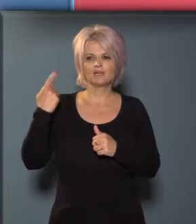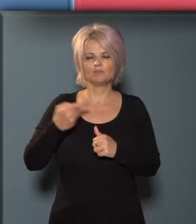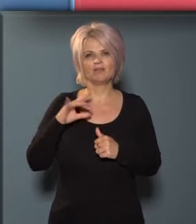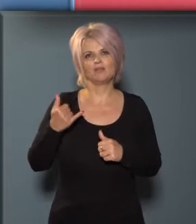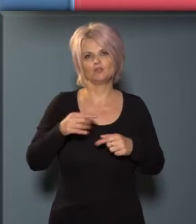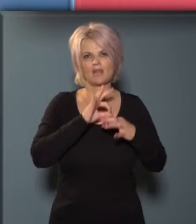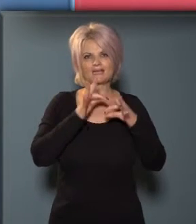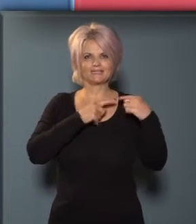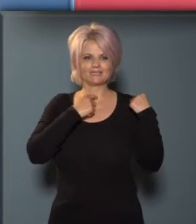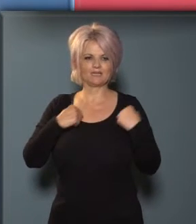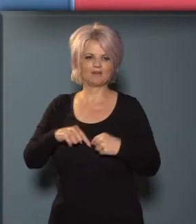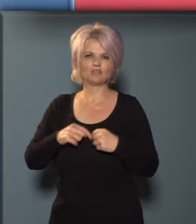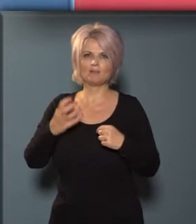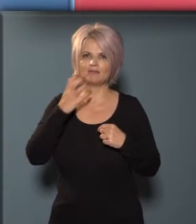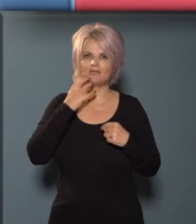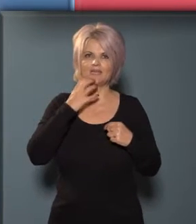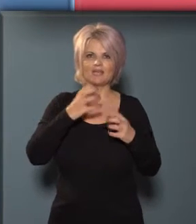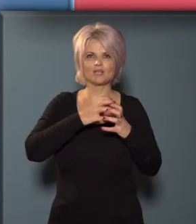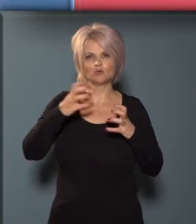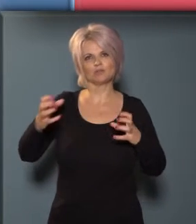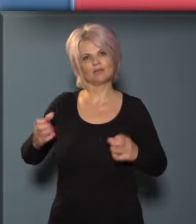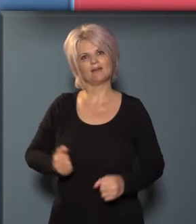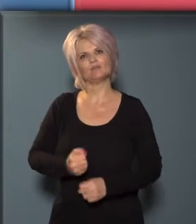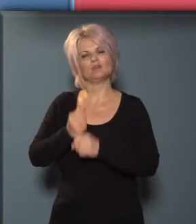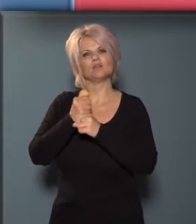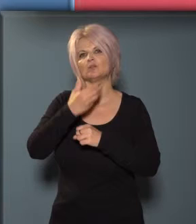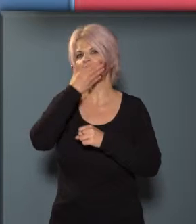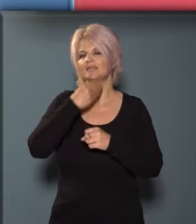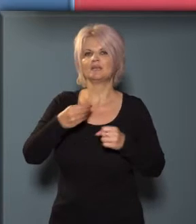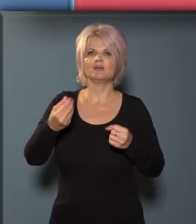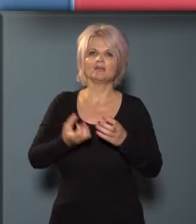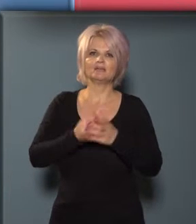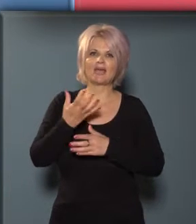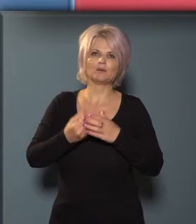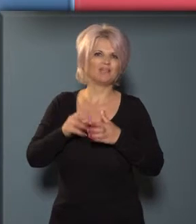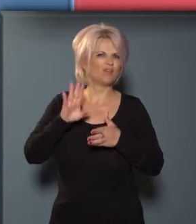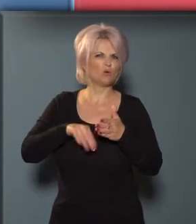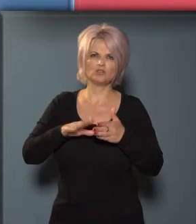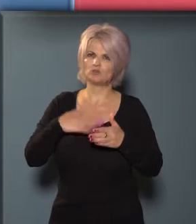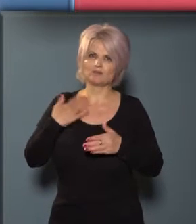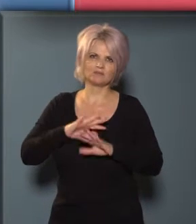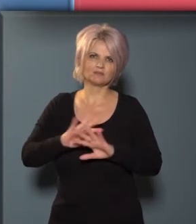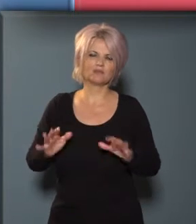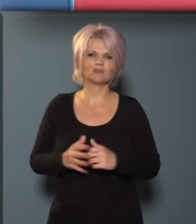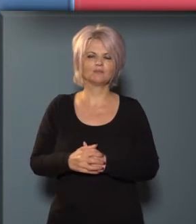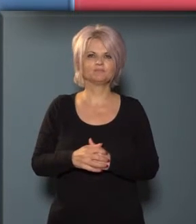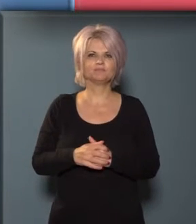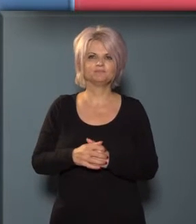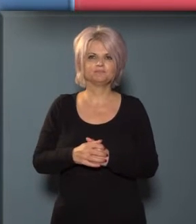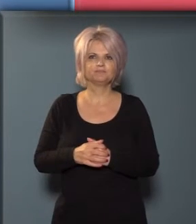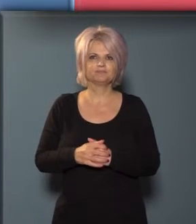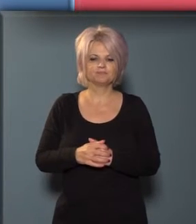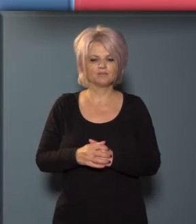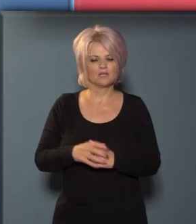legszívesebben igényes, hosszú távon tartós, szép termékeket csinálunk, és nem az olcsó termékeket állítjuk elő, és